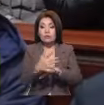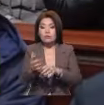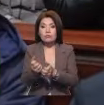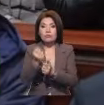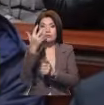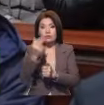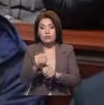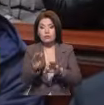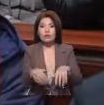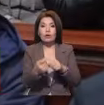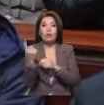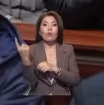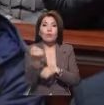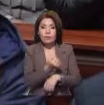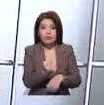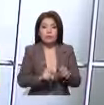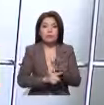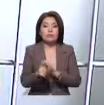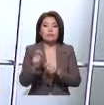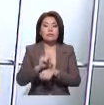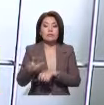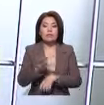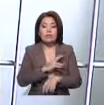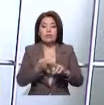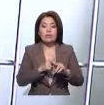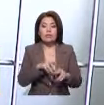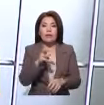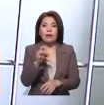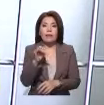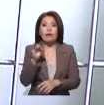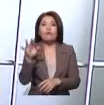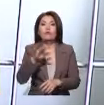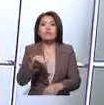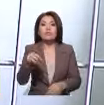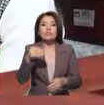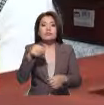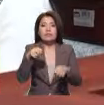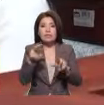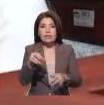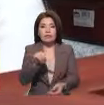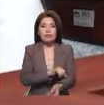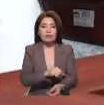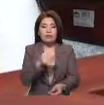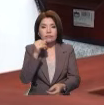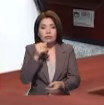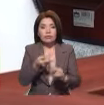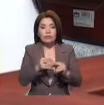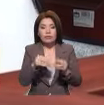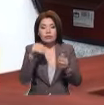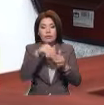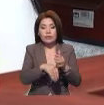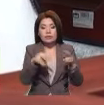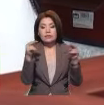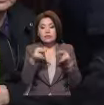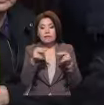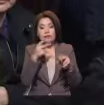күнде емес 11 аптадан кейін ғана шыққан. Сондай-ақ Марқабаевты ұстау барысында қалтасына қасақана есірткіні салған сәтті көрген куәгерлерден